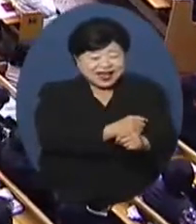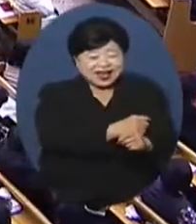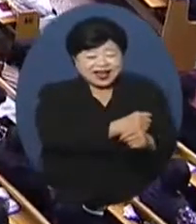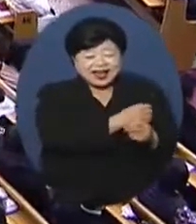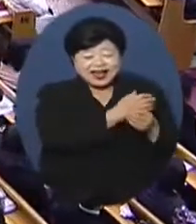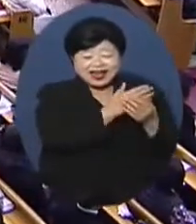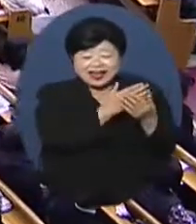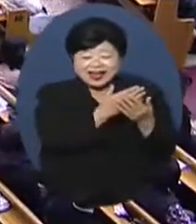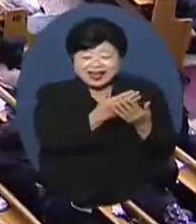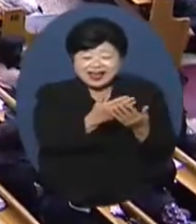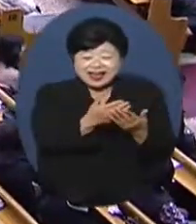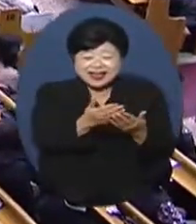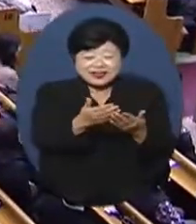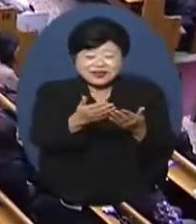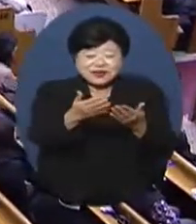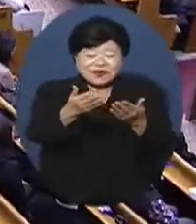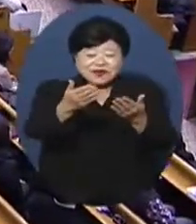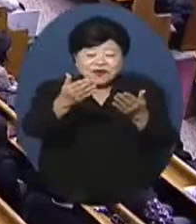woo